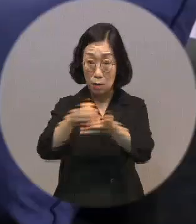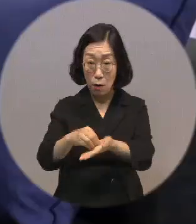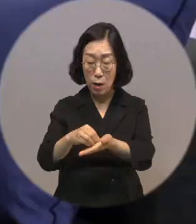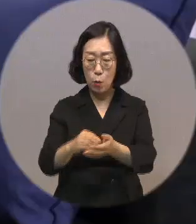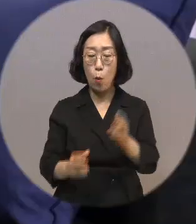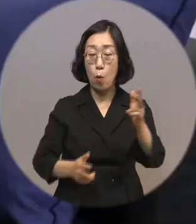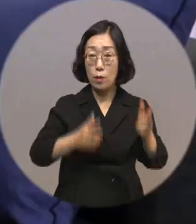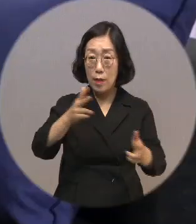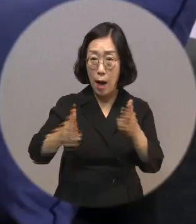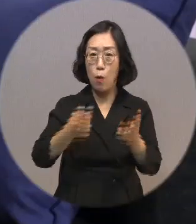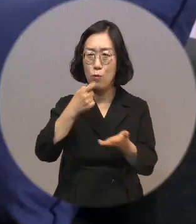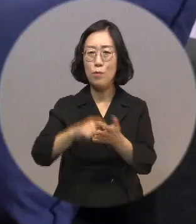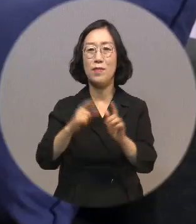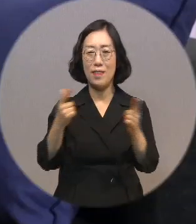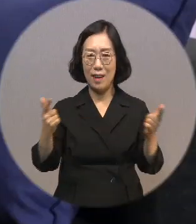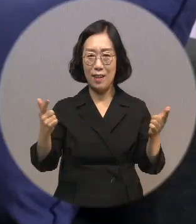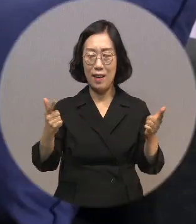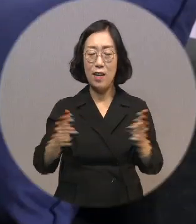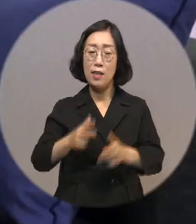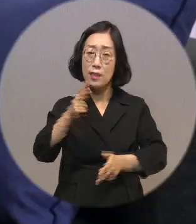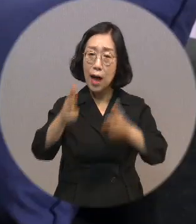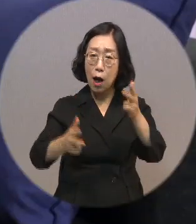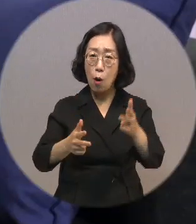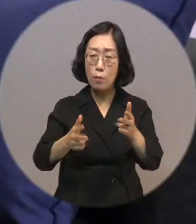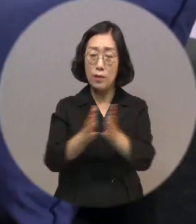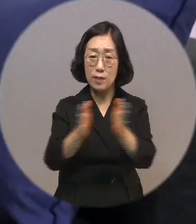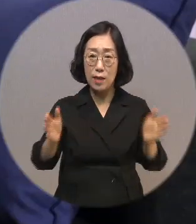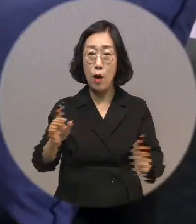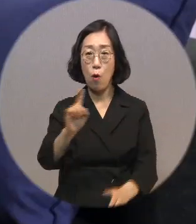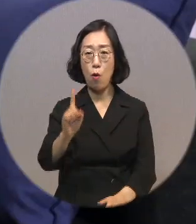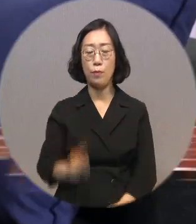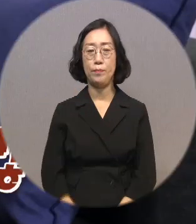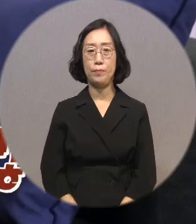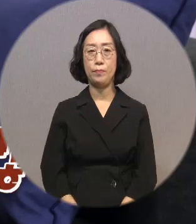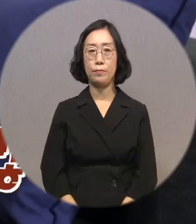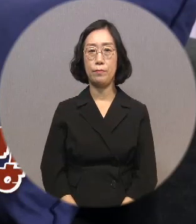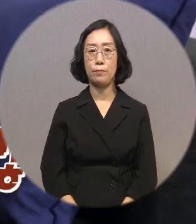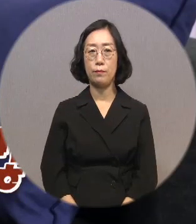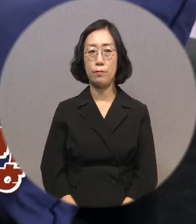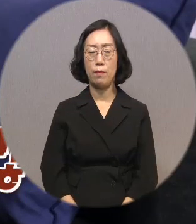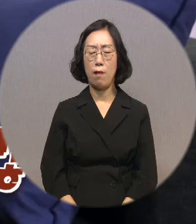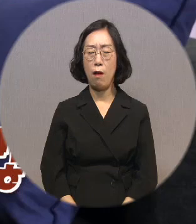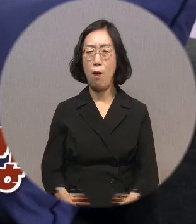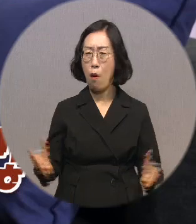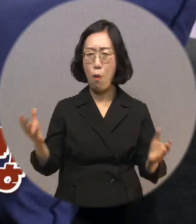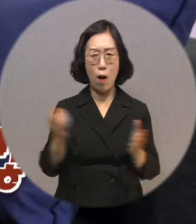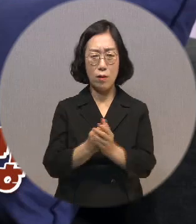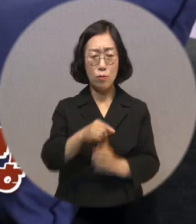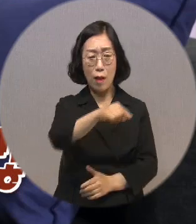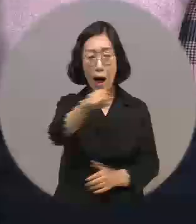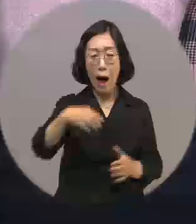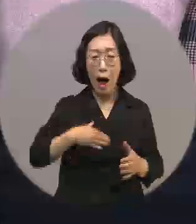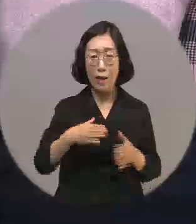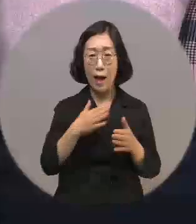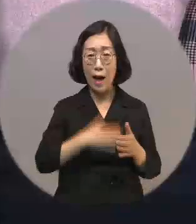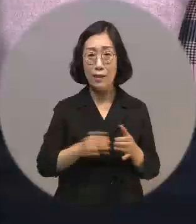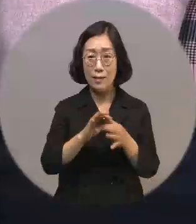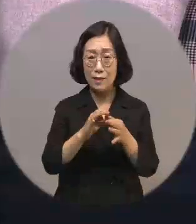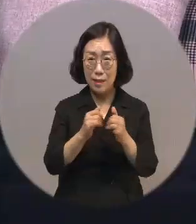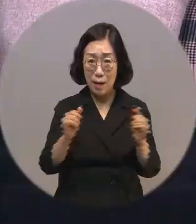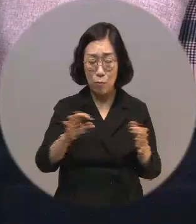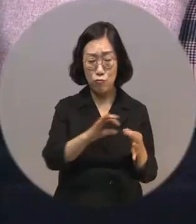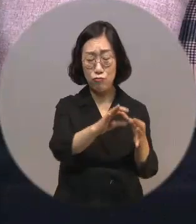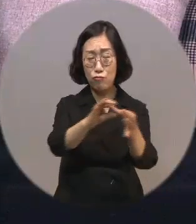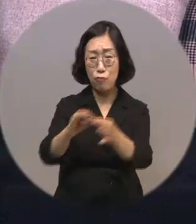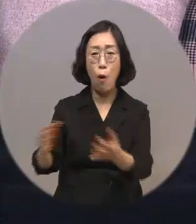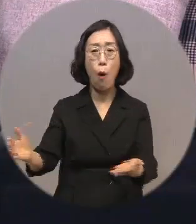게. 탈북민들은 어떨까요? 창업을 하시는 경우에는. 그런 면에 있어서는 너무 취약하죠. 아예 그러니까 없을 것 같아요. 아예 없으니까. 그래서 실패가 너무